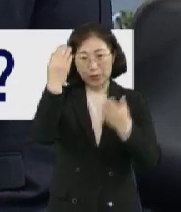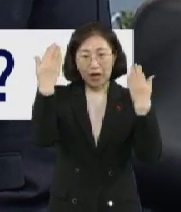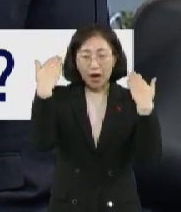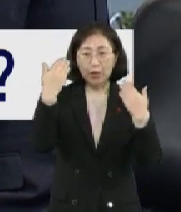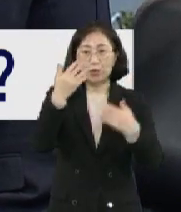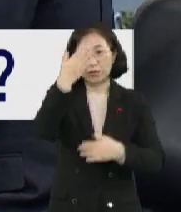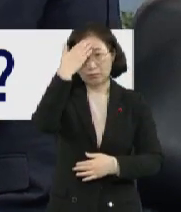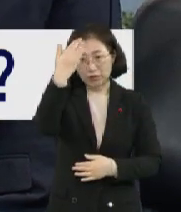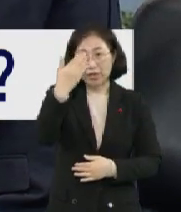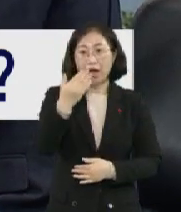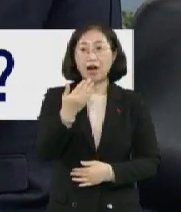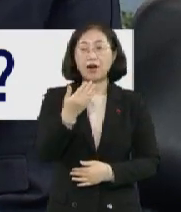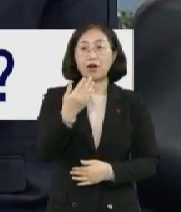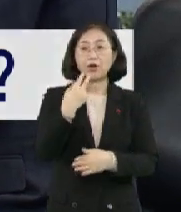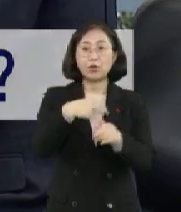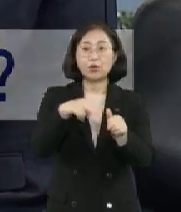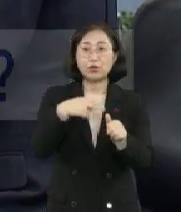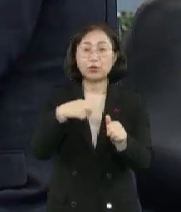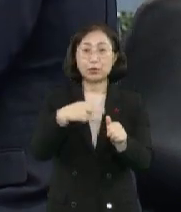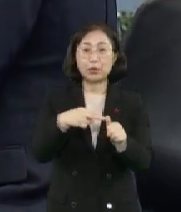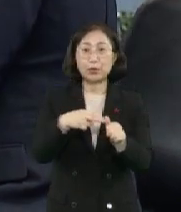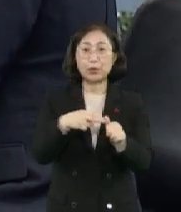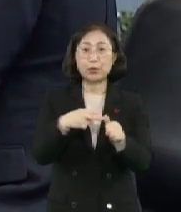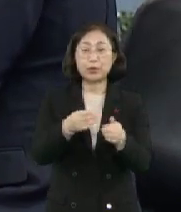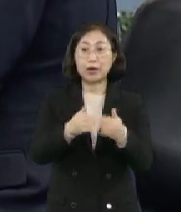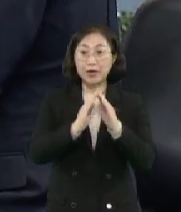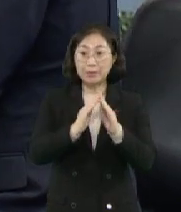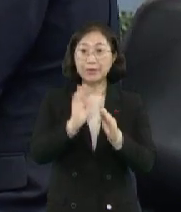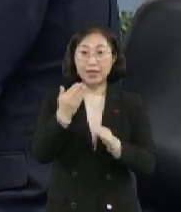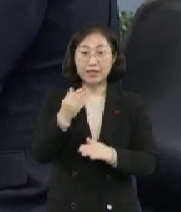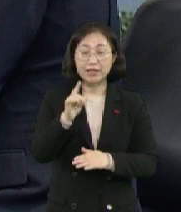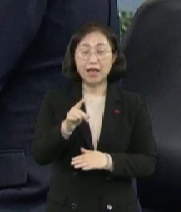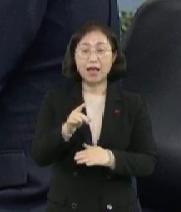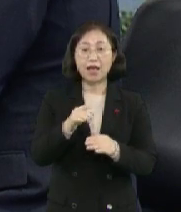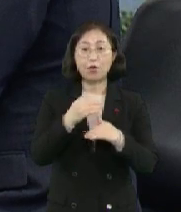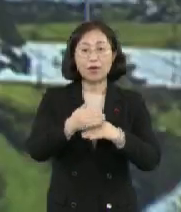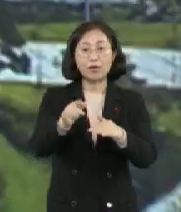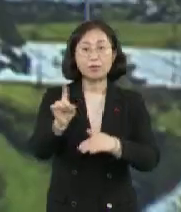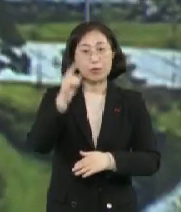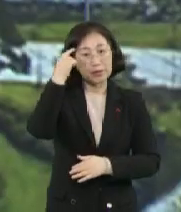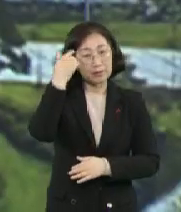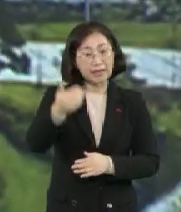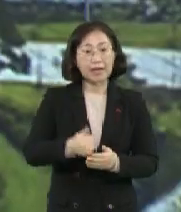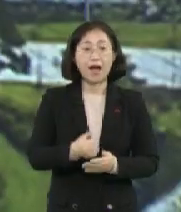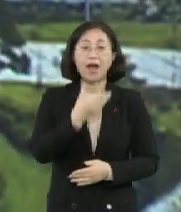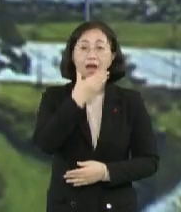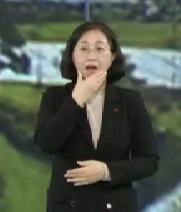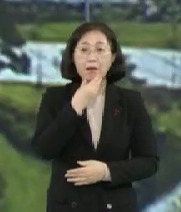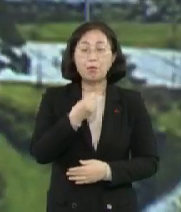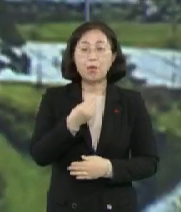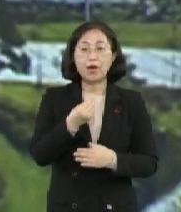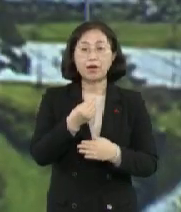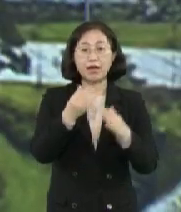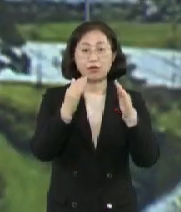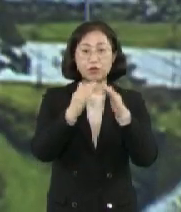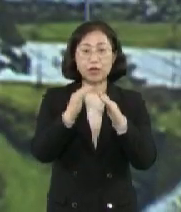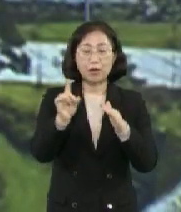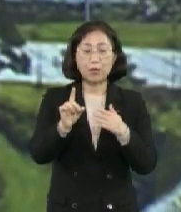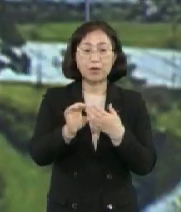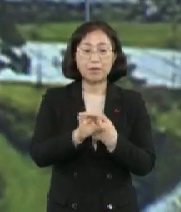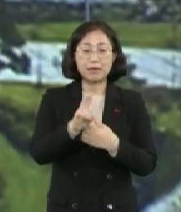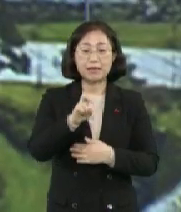또 무상교육도 확립이 됐는데 어떻게 진행되고 있습니까? 먼저 충남의 더 행복한 주택을 간단히 말씀드리면요. 약